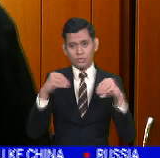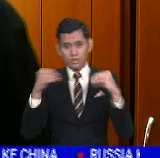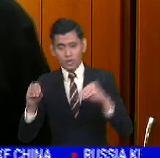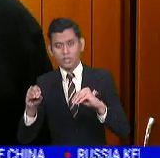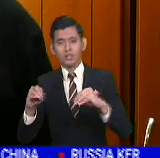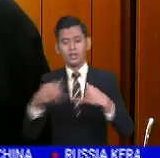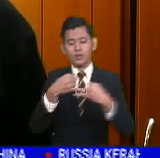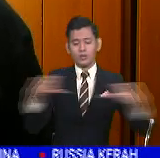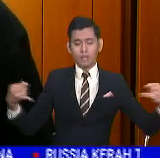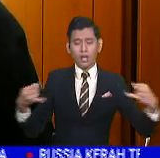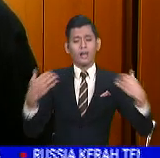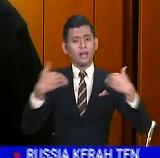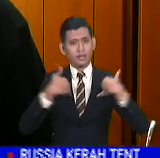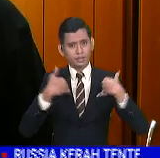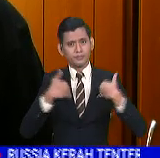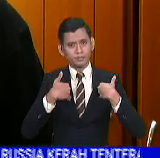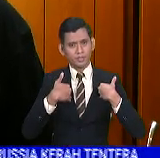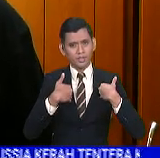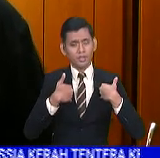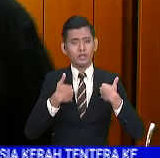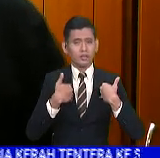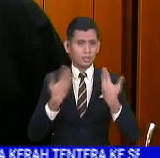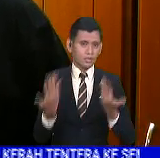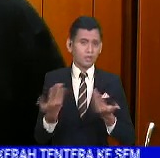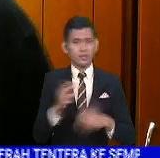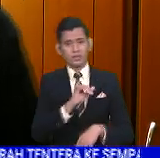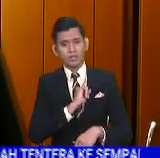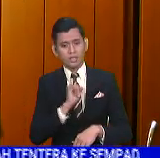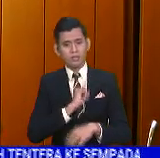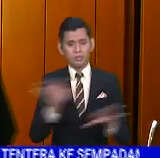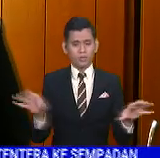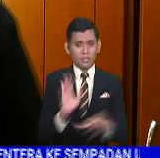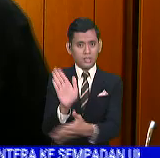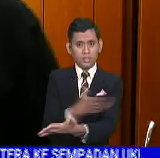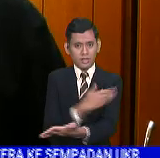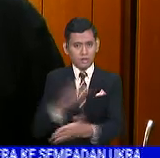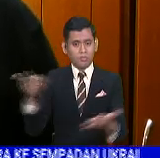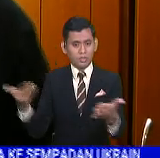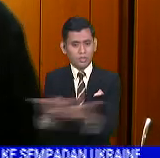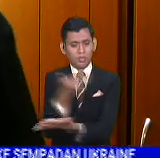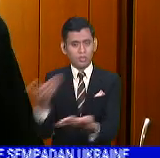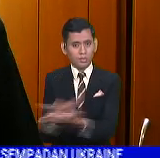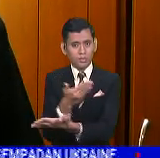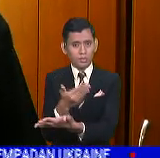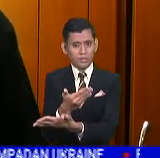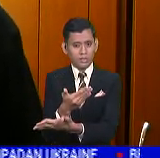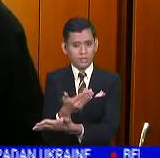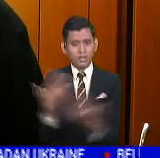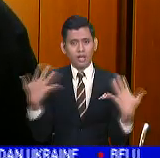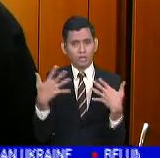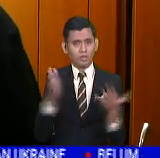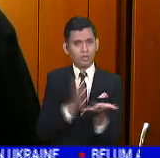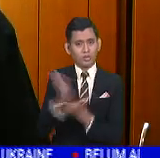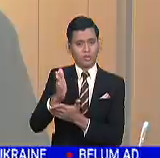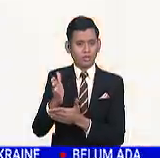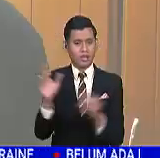dalam masa tu ada jugalah riki-riki survey-survey material yang baru untuk saya keluarkan nanti kan. Kita boleh duduk senyap nanti, takut terus lupa kan,